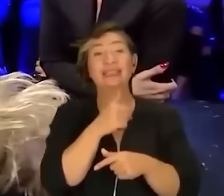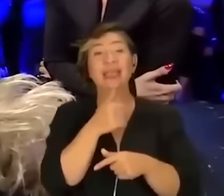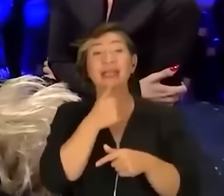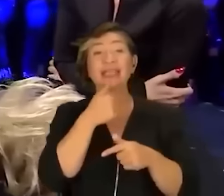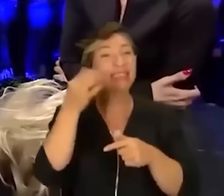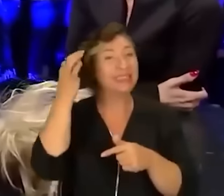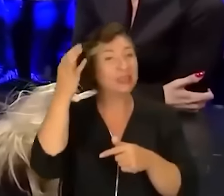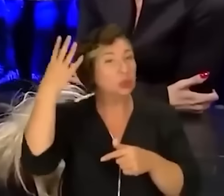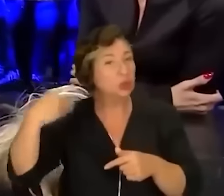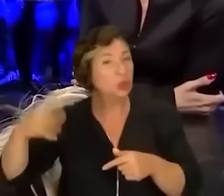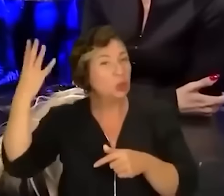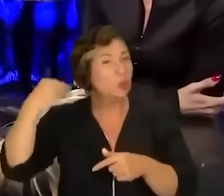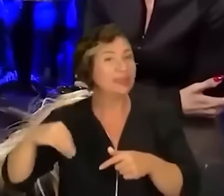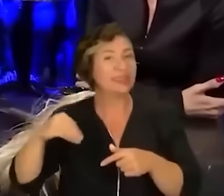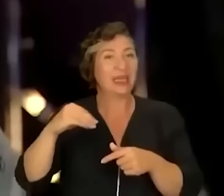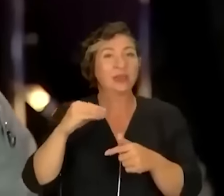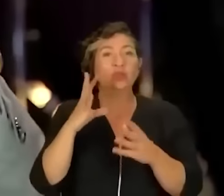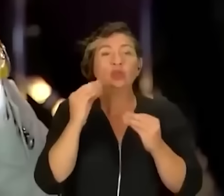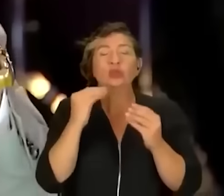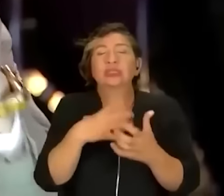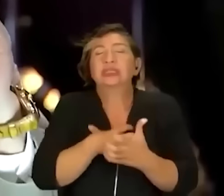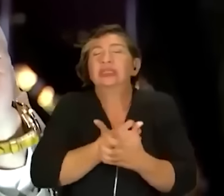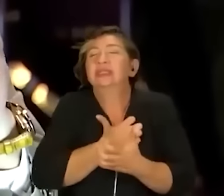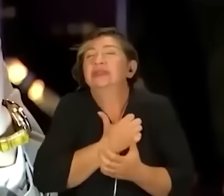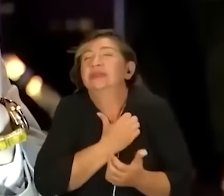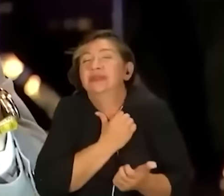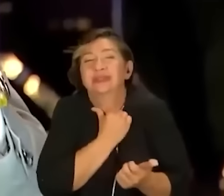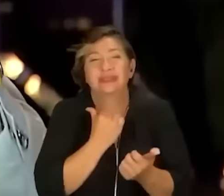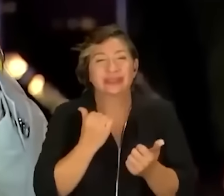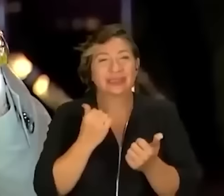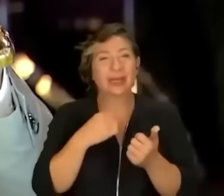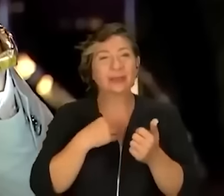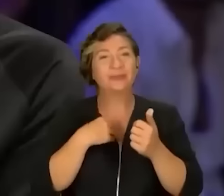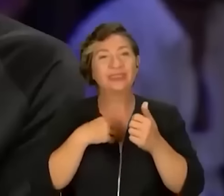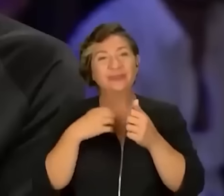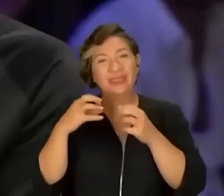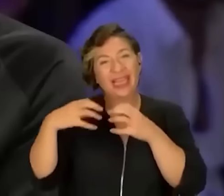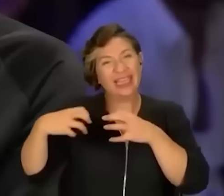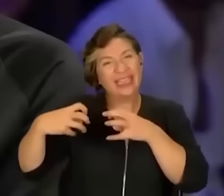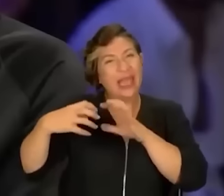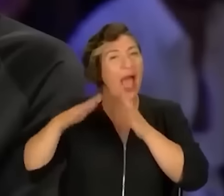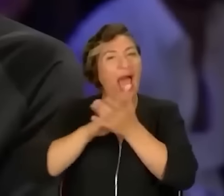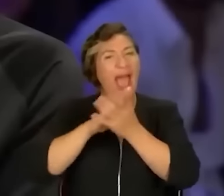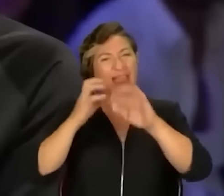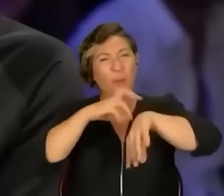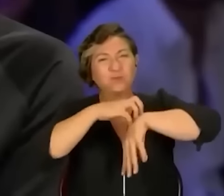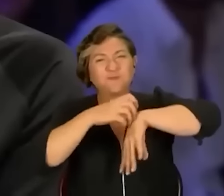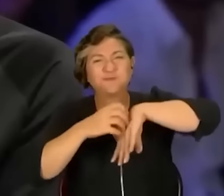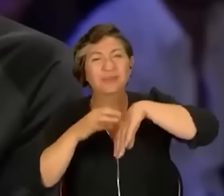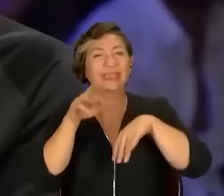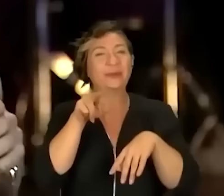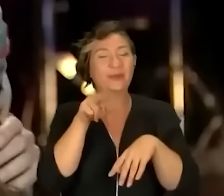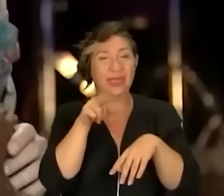bu erkekler saçlarının dökülmesinden büyük ıstırap çekiyorlar. Bizim selülitli bölgelerimiz gibi sizin kafanızda saçın. Bravo.